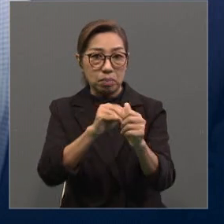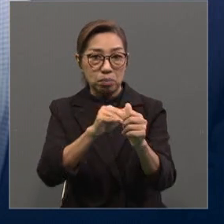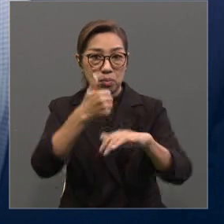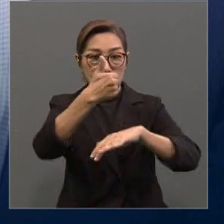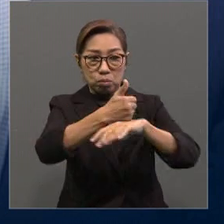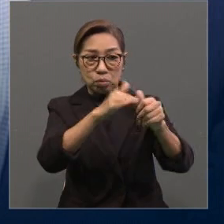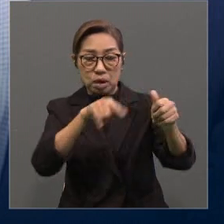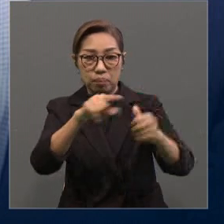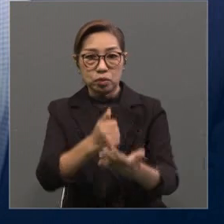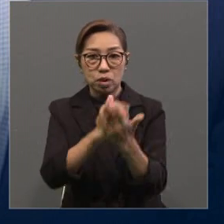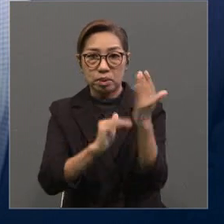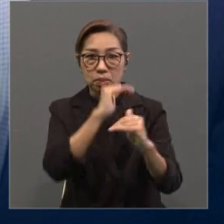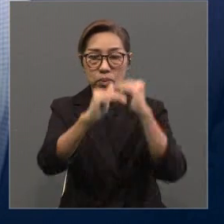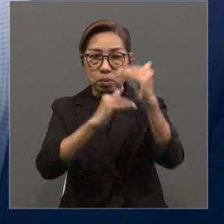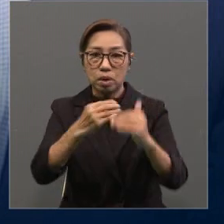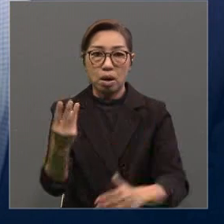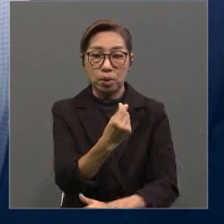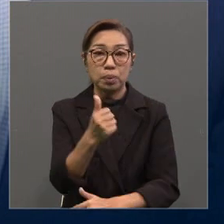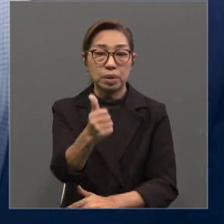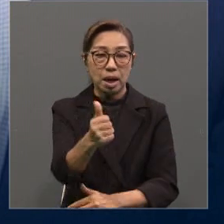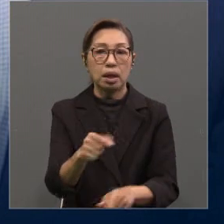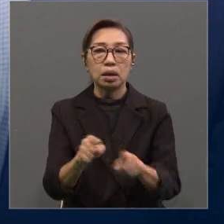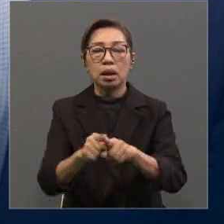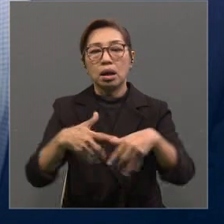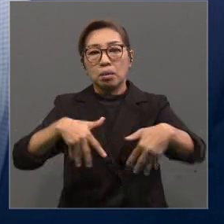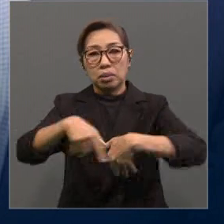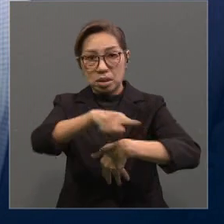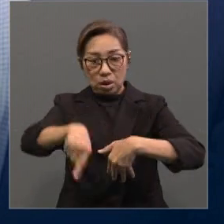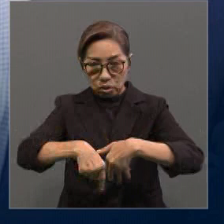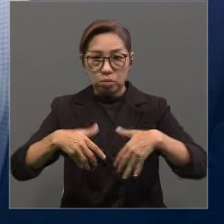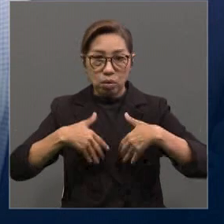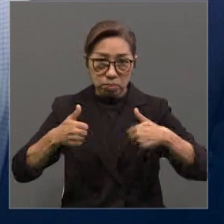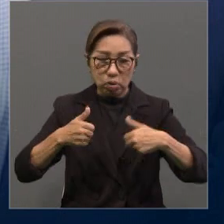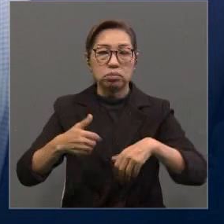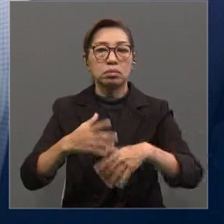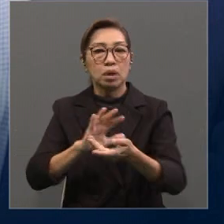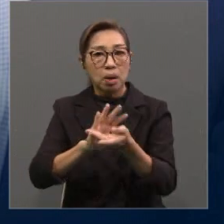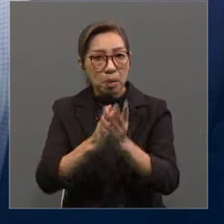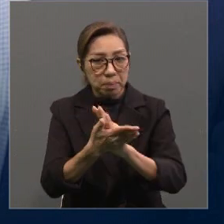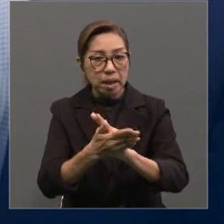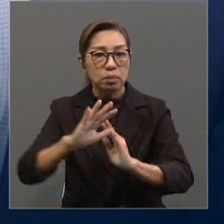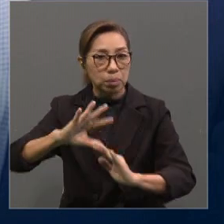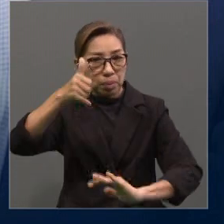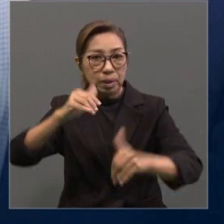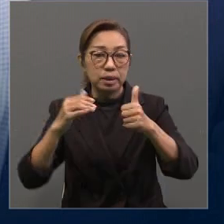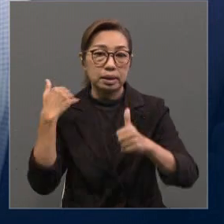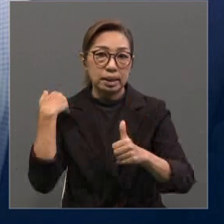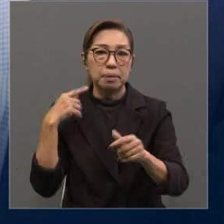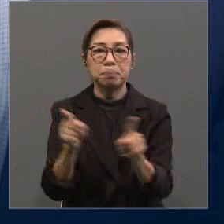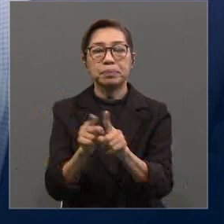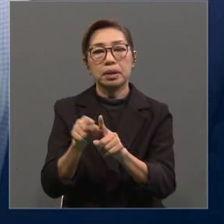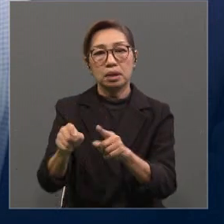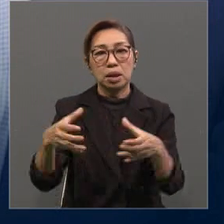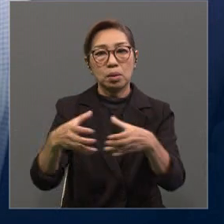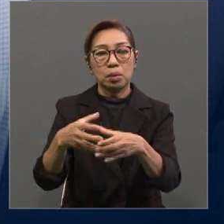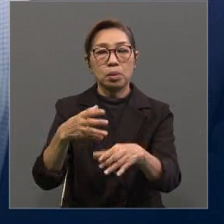จะนำพาประเทศพัฒนาไปข้างหน้าได้อย่างรวดเร็วสร้างความสุขและการเปลี่ยนแปลงให้กับประชาชนทุกคนทุกสิ่งอย่างที่พรร